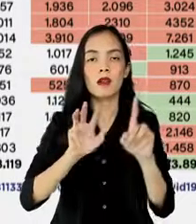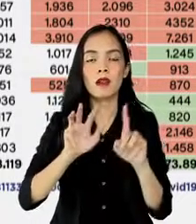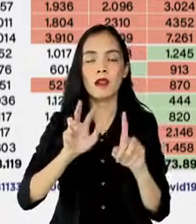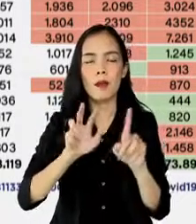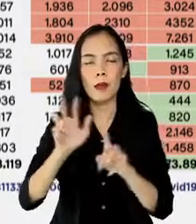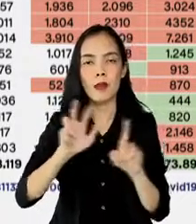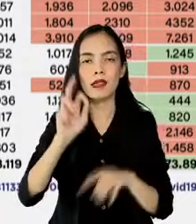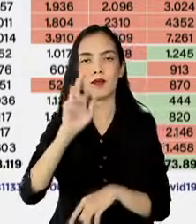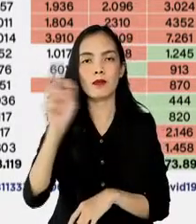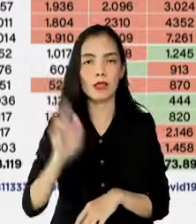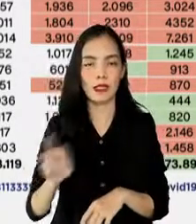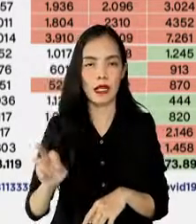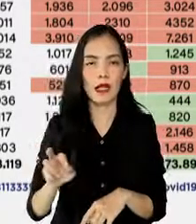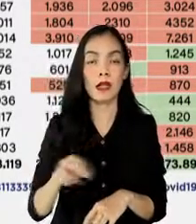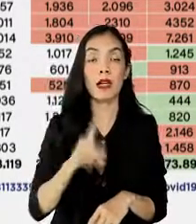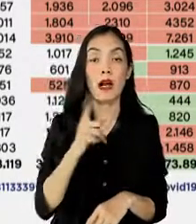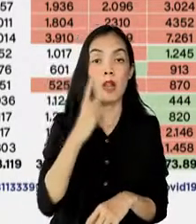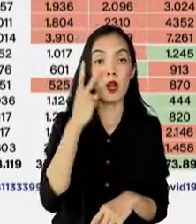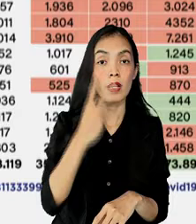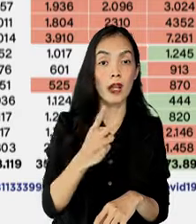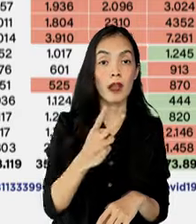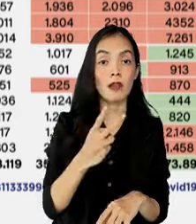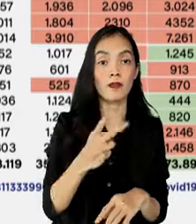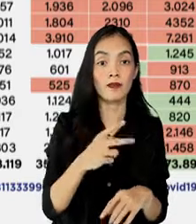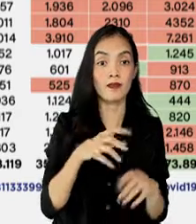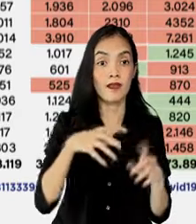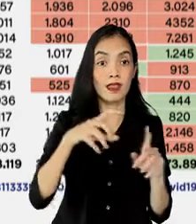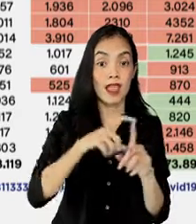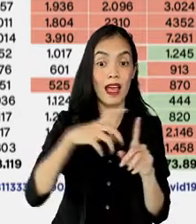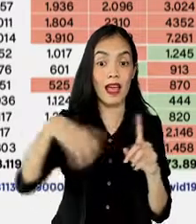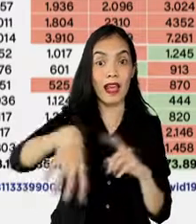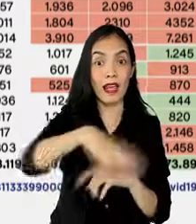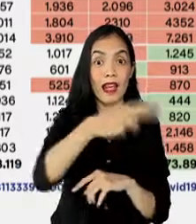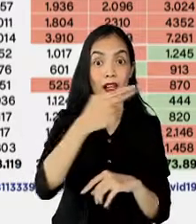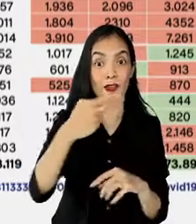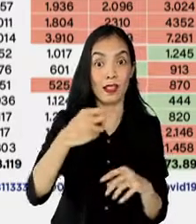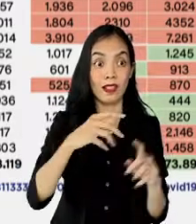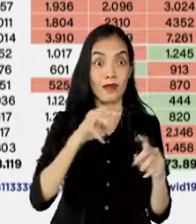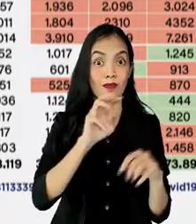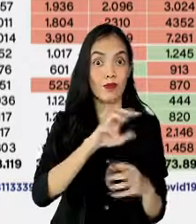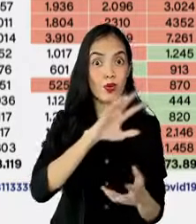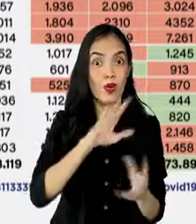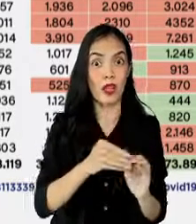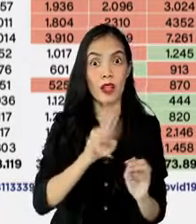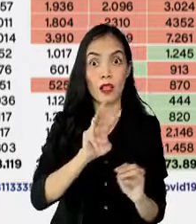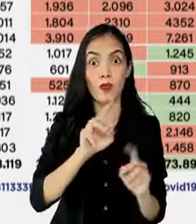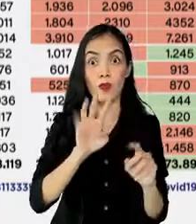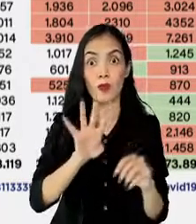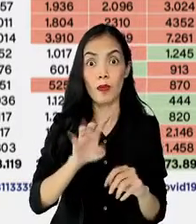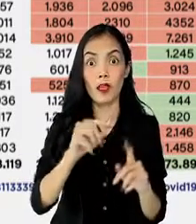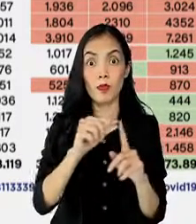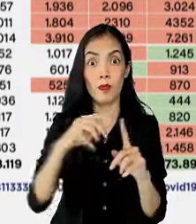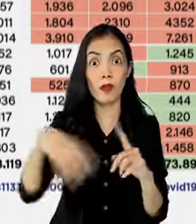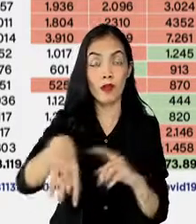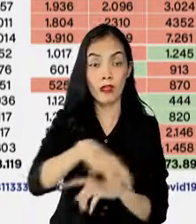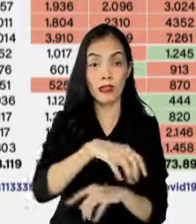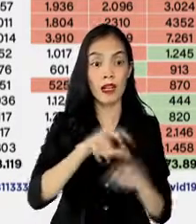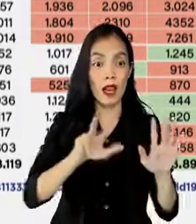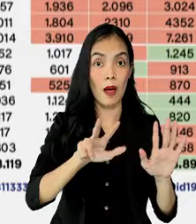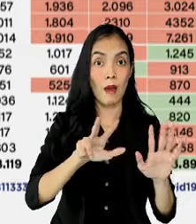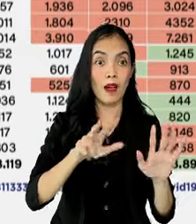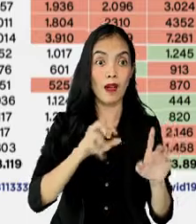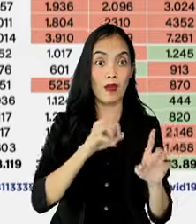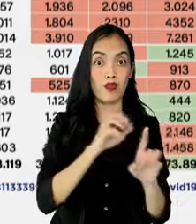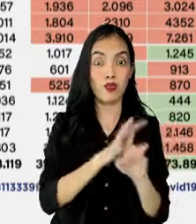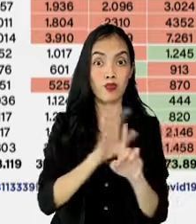persen Jika dilihat pada 34 provinsi sebanyak delapan provinsi mencatatkan penurunan kasus positif